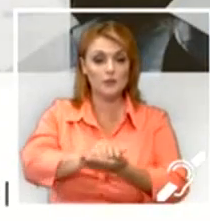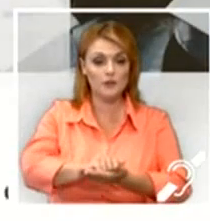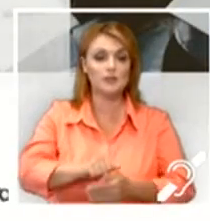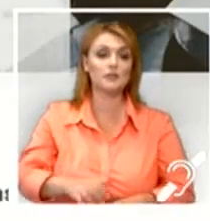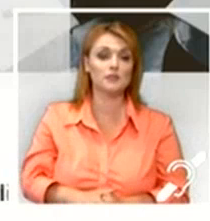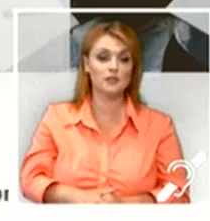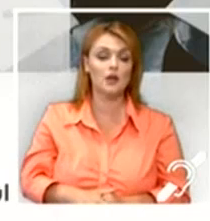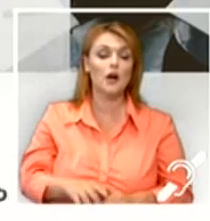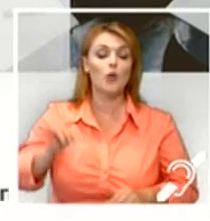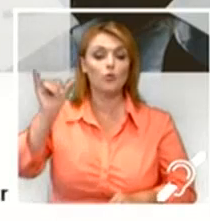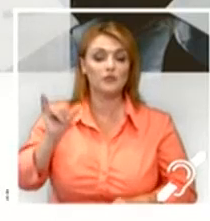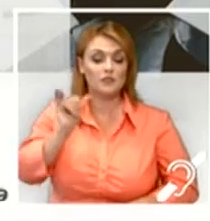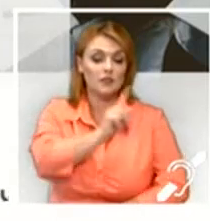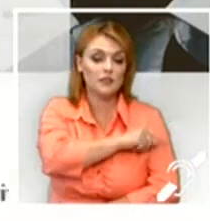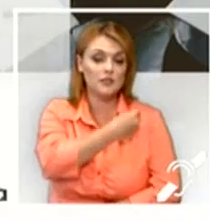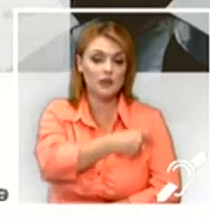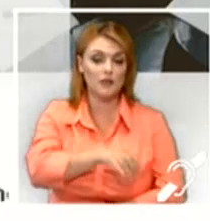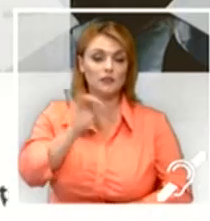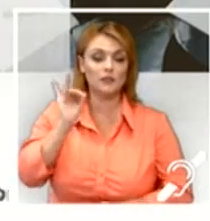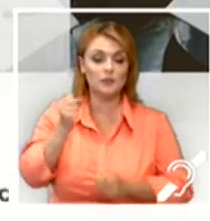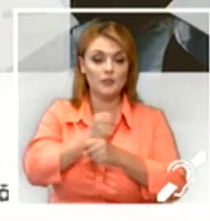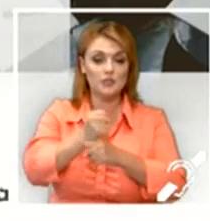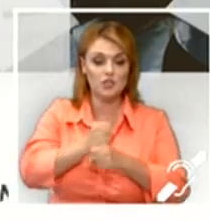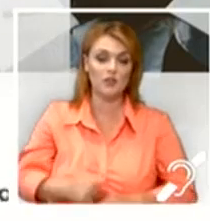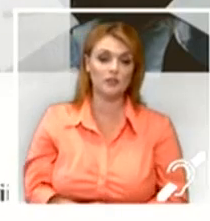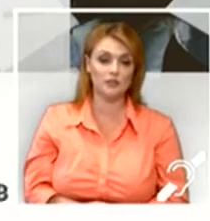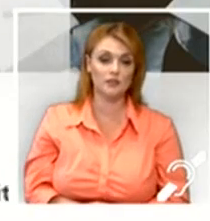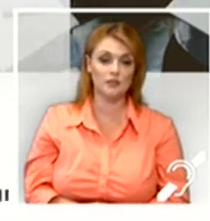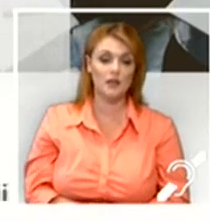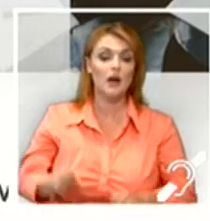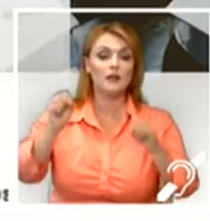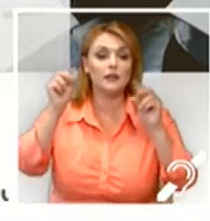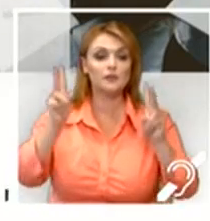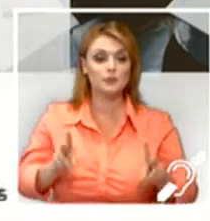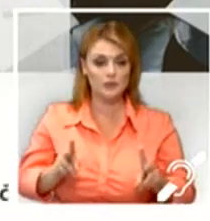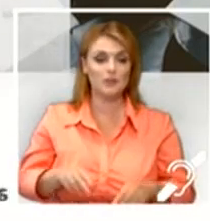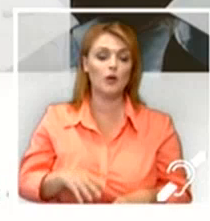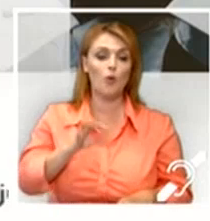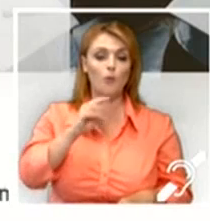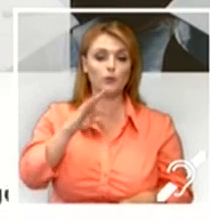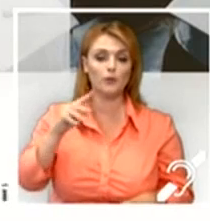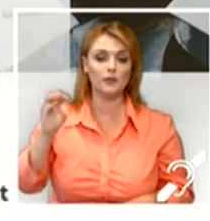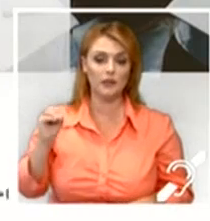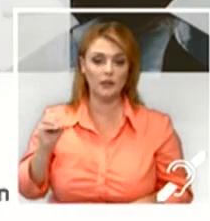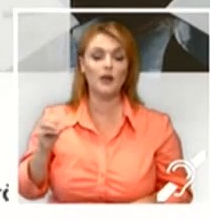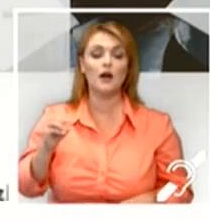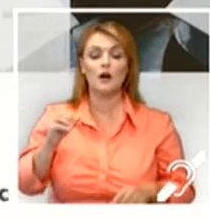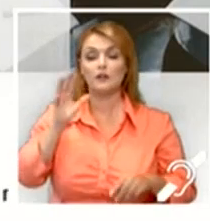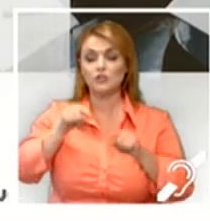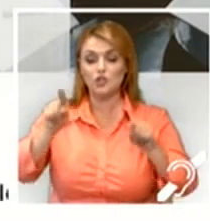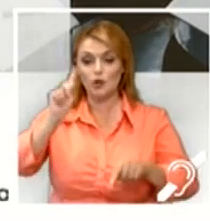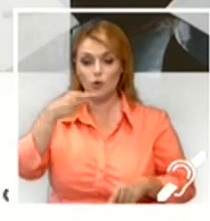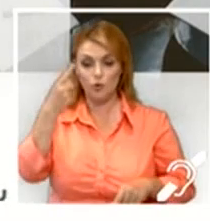de Stat de Medicină și Farmacie Nicolae Testemițeanu, unde la specialitatea optometrie taxa anuală este